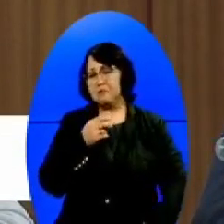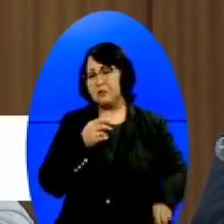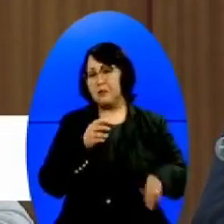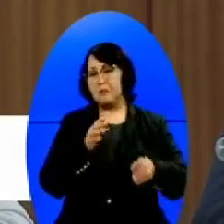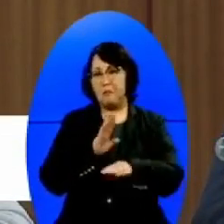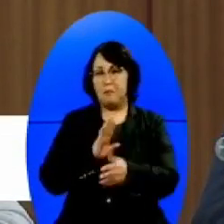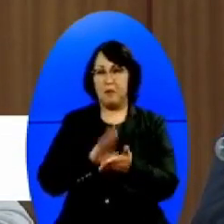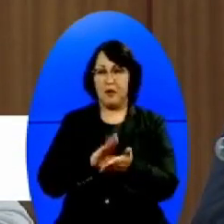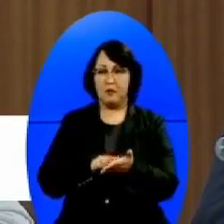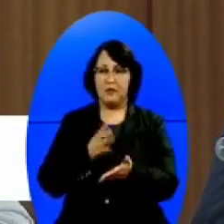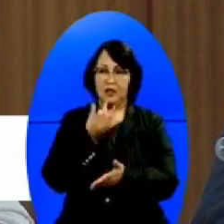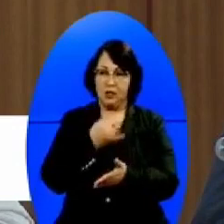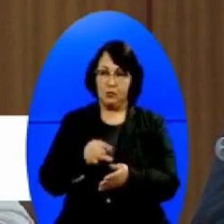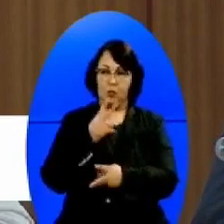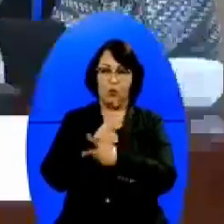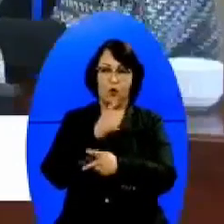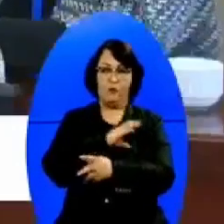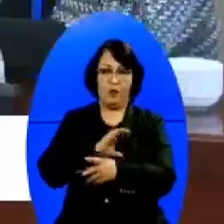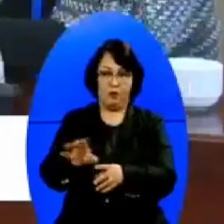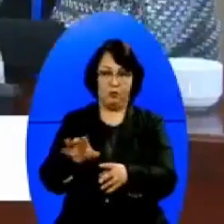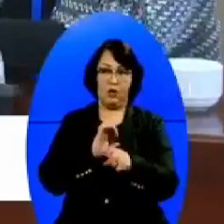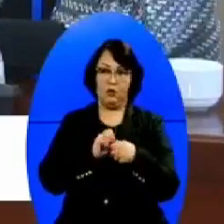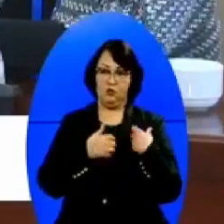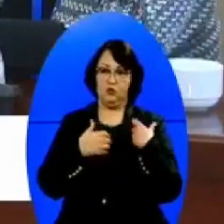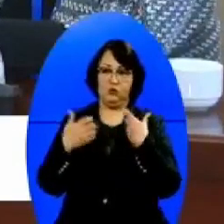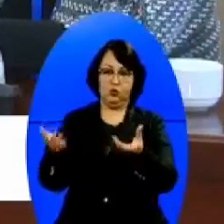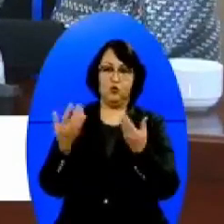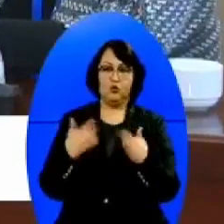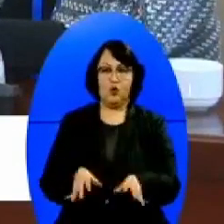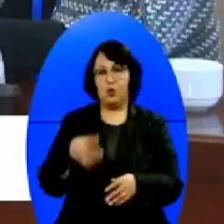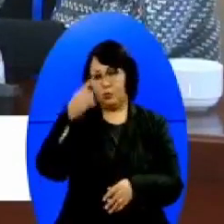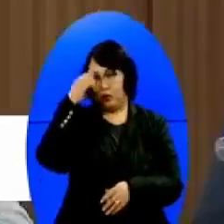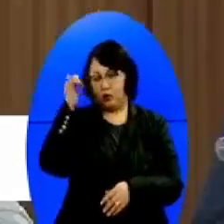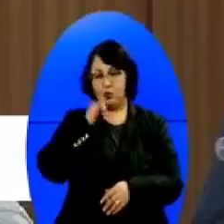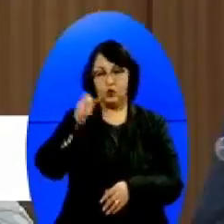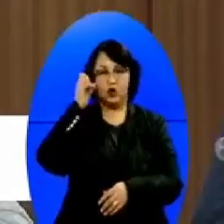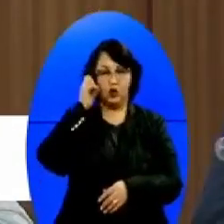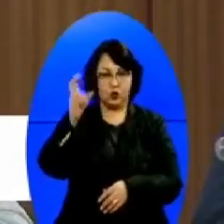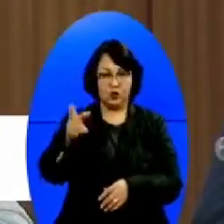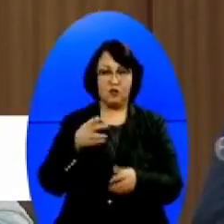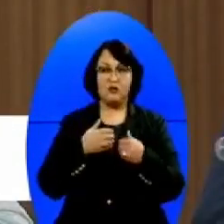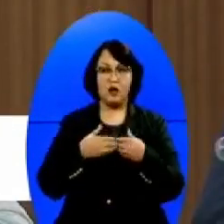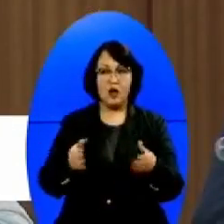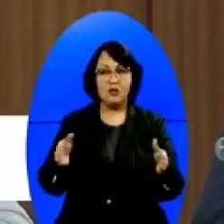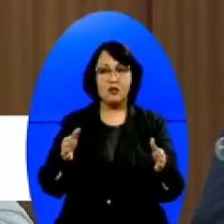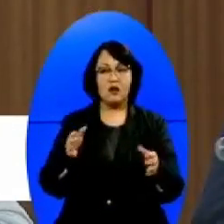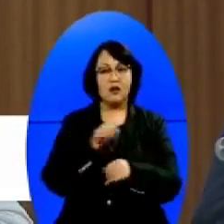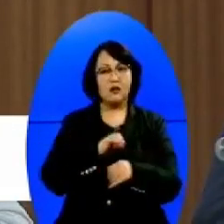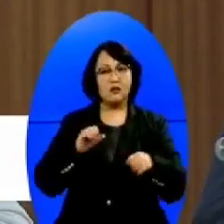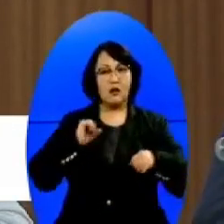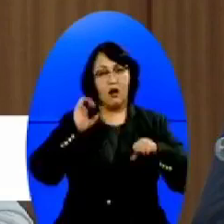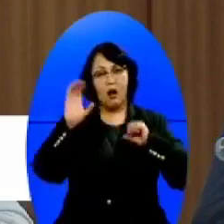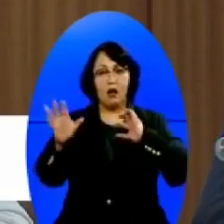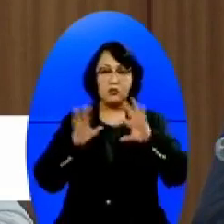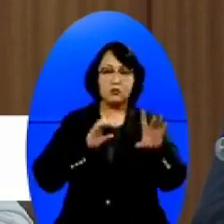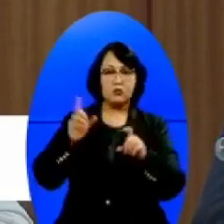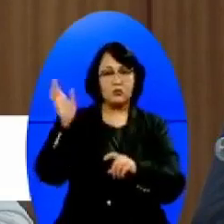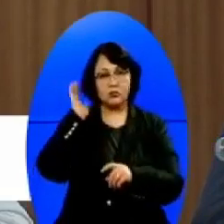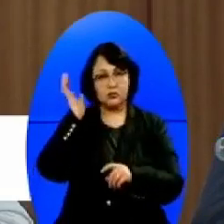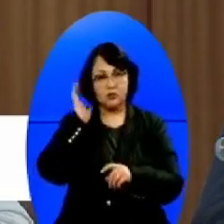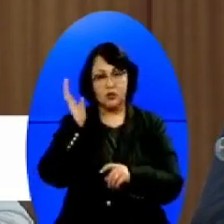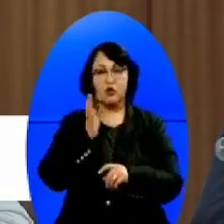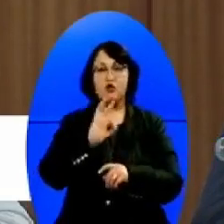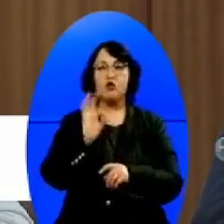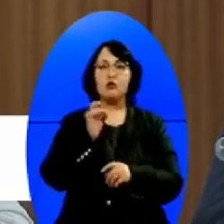хууль хяналтын байгууллагад шилжүүлсэн байгаа. За энэний үндсэн дээр Монгол улсын ерөнхийлөгч бол бас нийлтэд сонсголыг зохион байгуулж өргөдлийн байнгын хороо энэ дөр